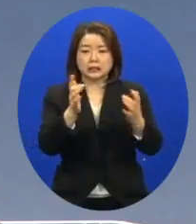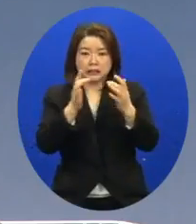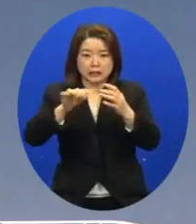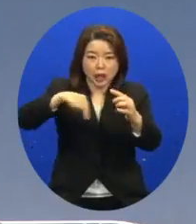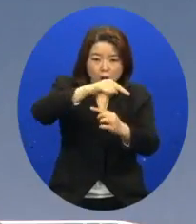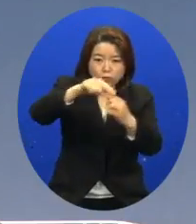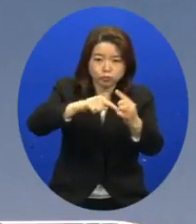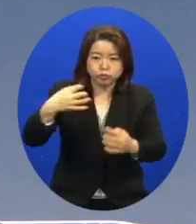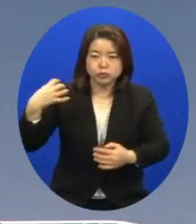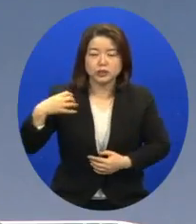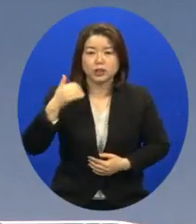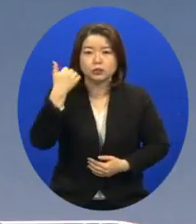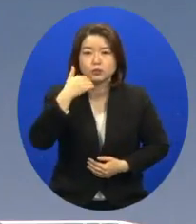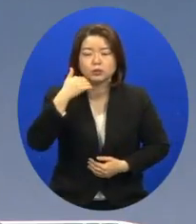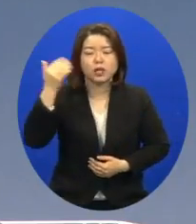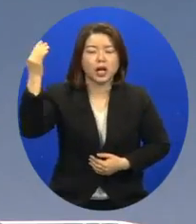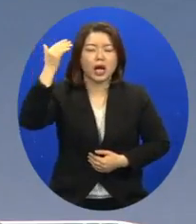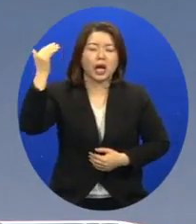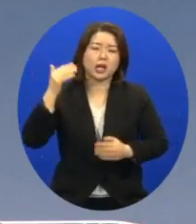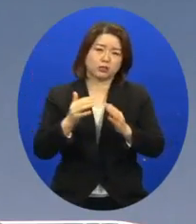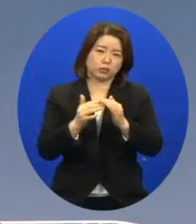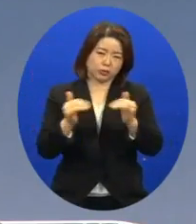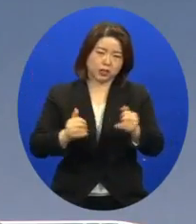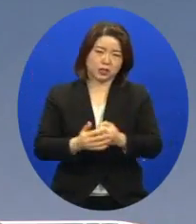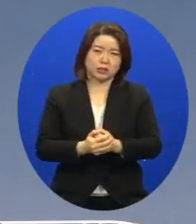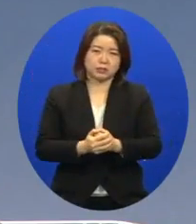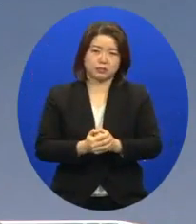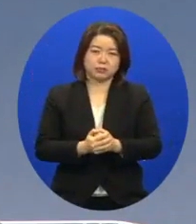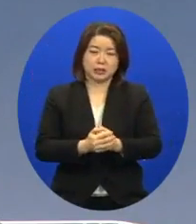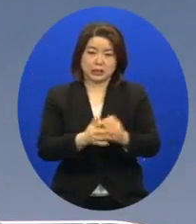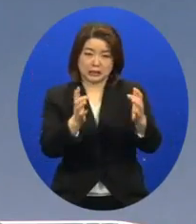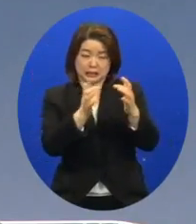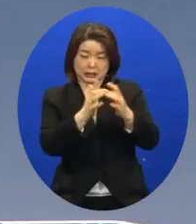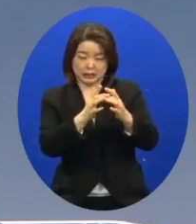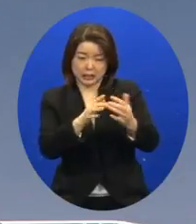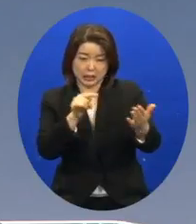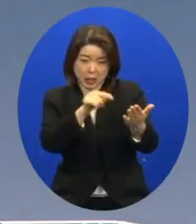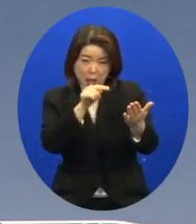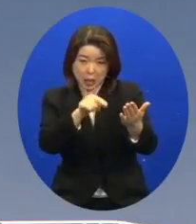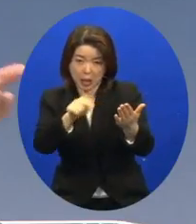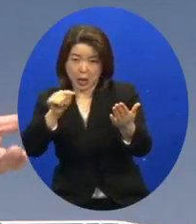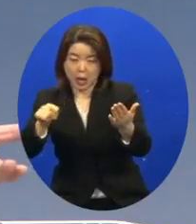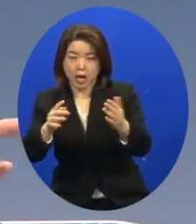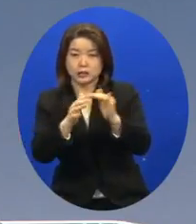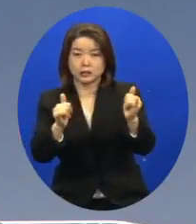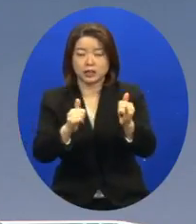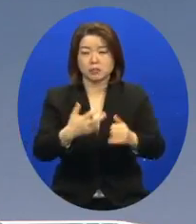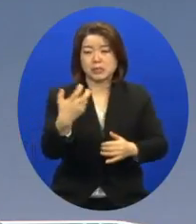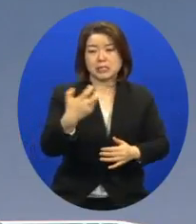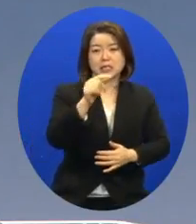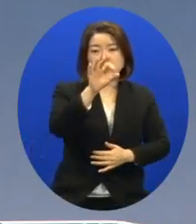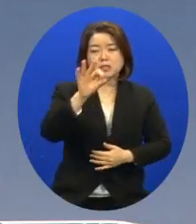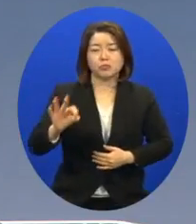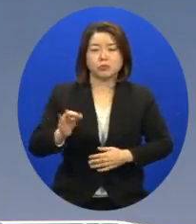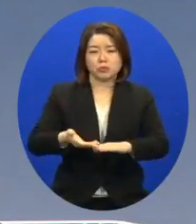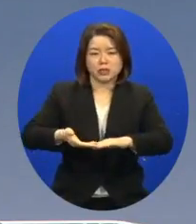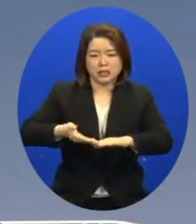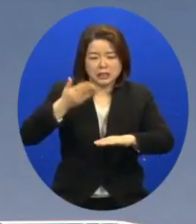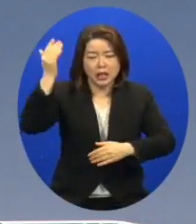아십니까 한국사람 그 사이트에 접속한 사람의 70% 가 한국사람